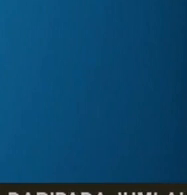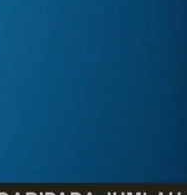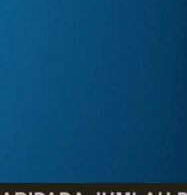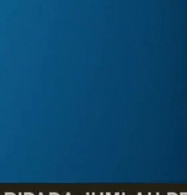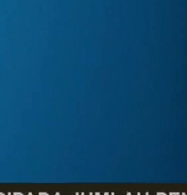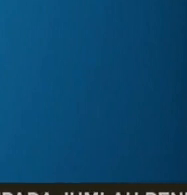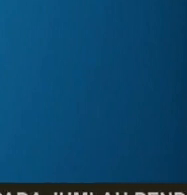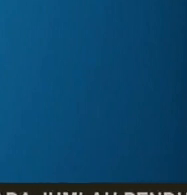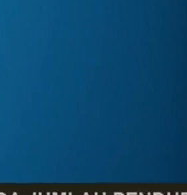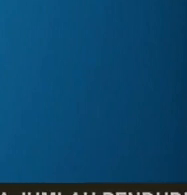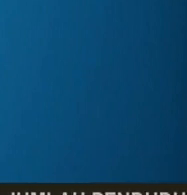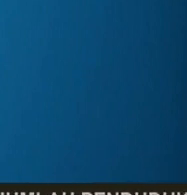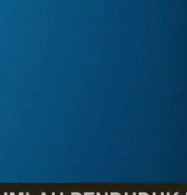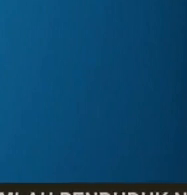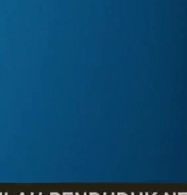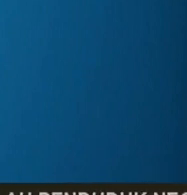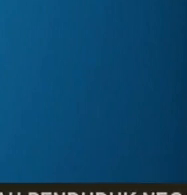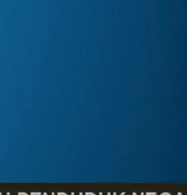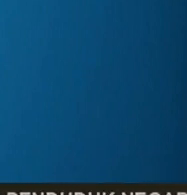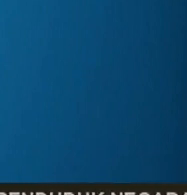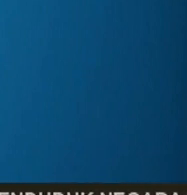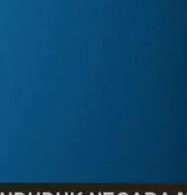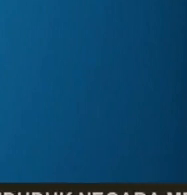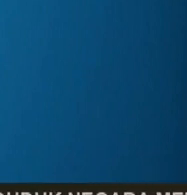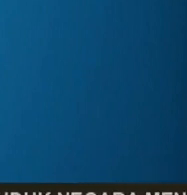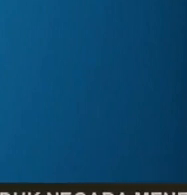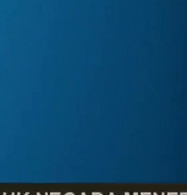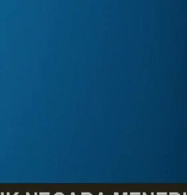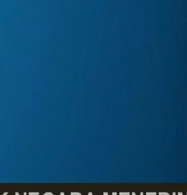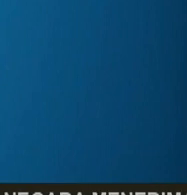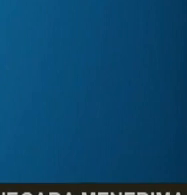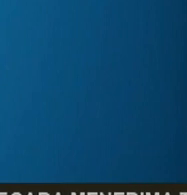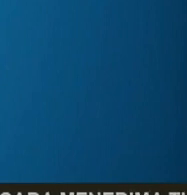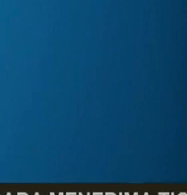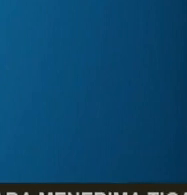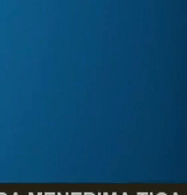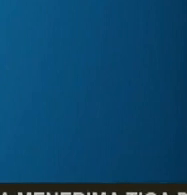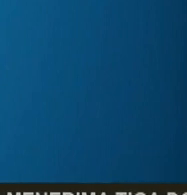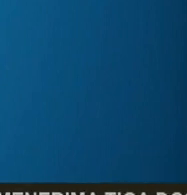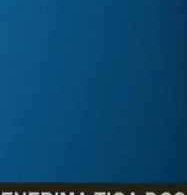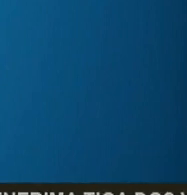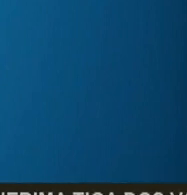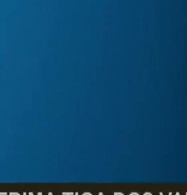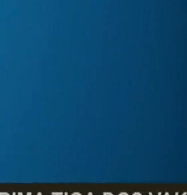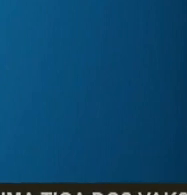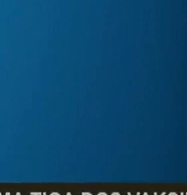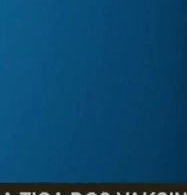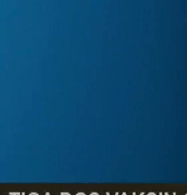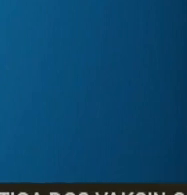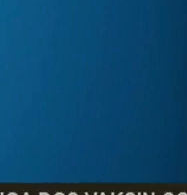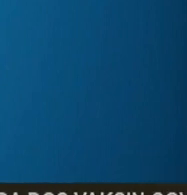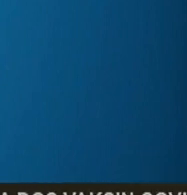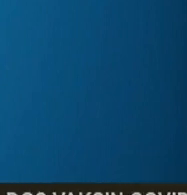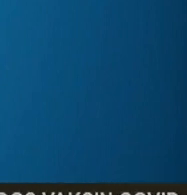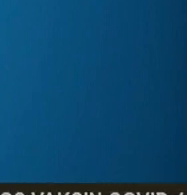dalam memastikan kesehatan dan keselamatan perak karena akan terus terjaga serta terhindar daripada sebarang kemungkinan jangkitan